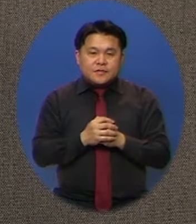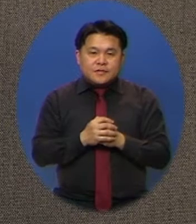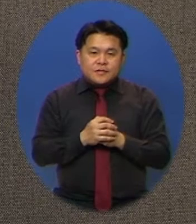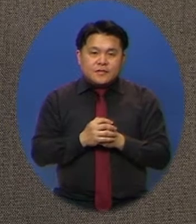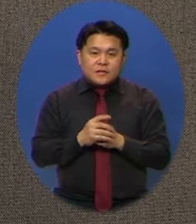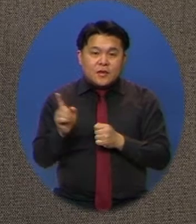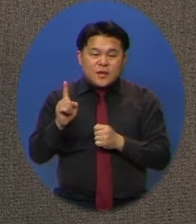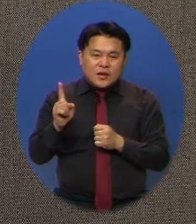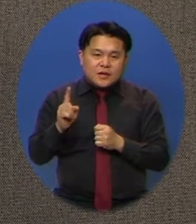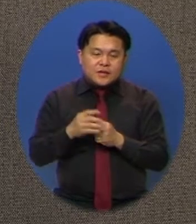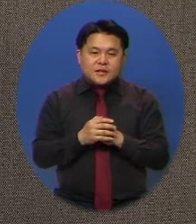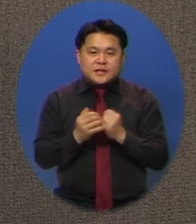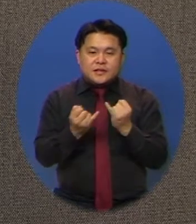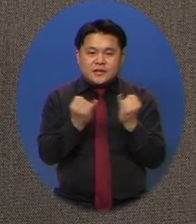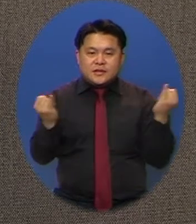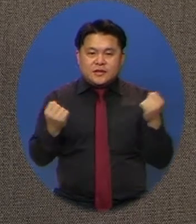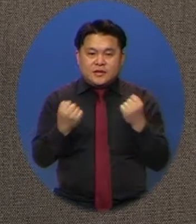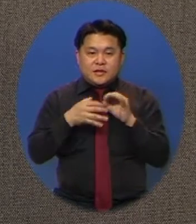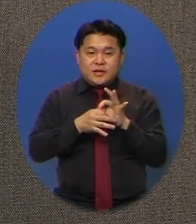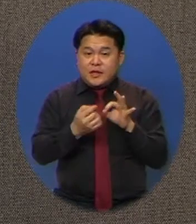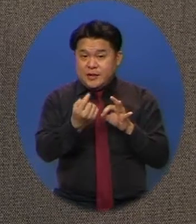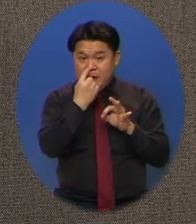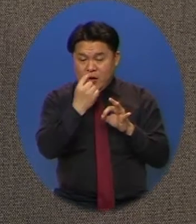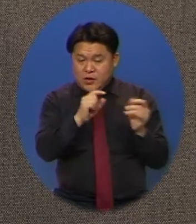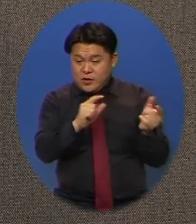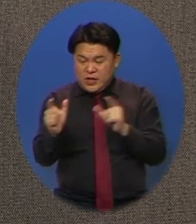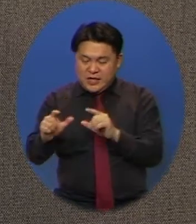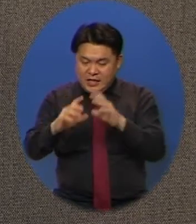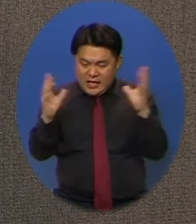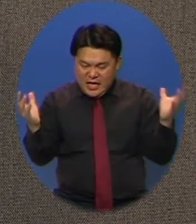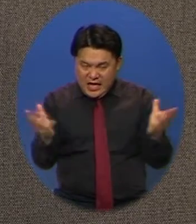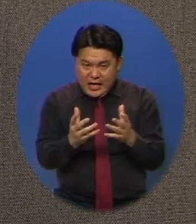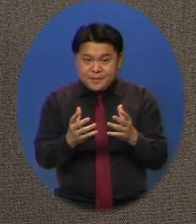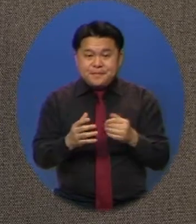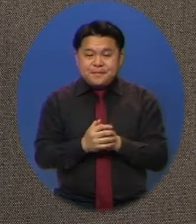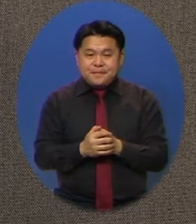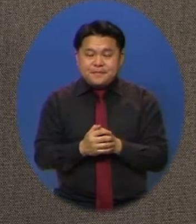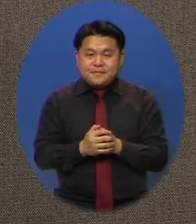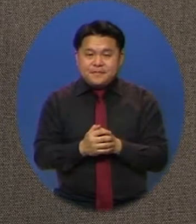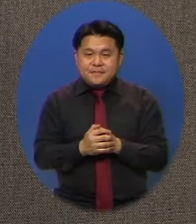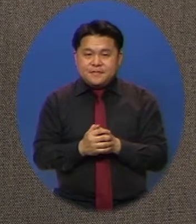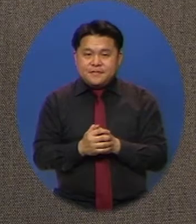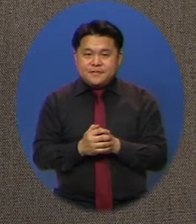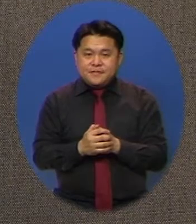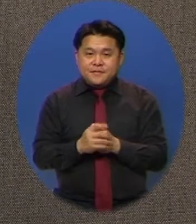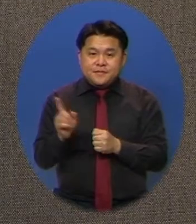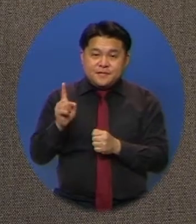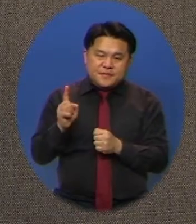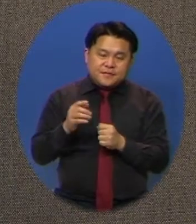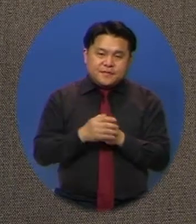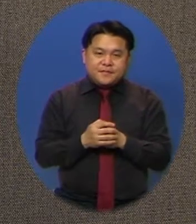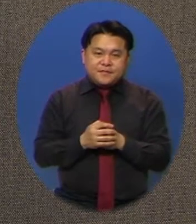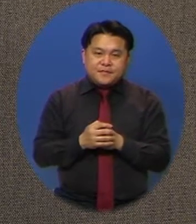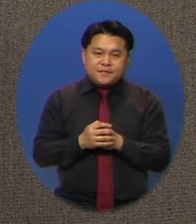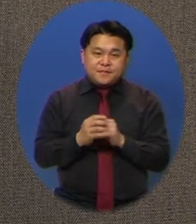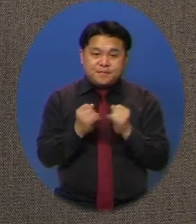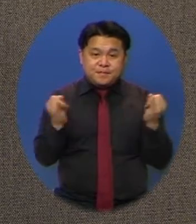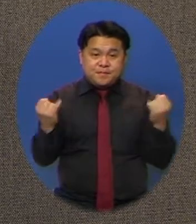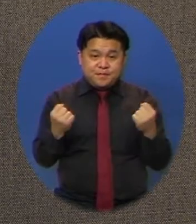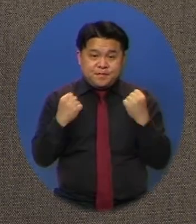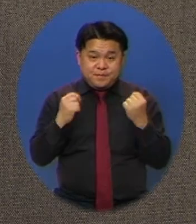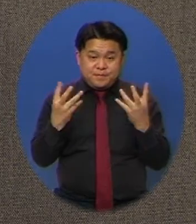대한 어떤 그 교육 이런 내용까지 같이 포함이 되기 때문에 모성 건강이 많이 이제